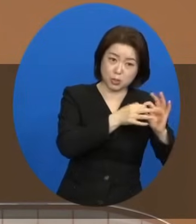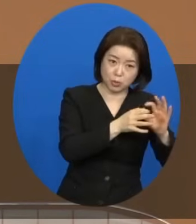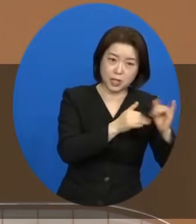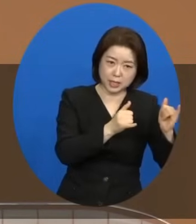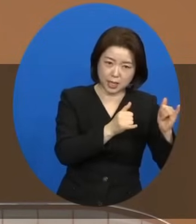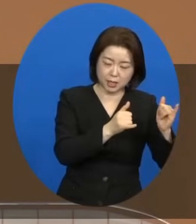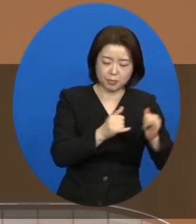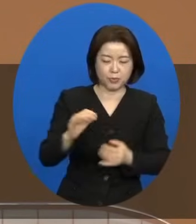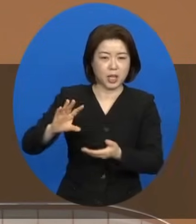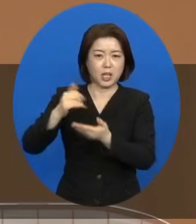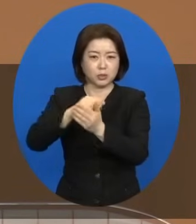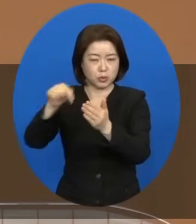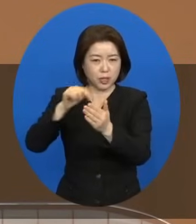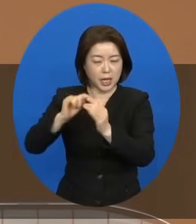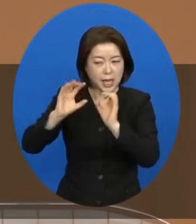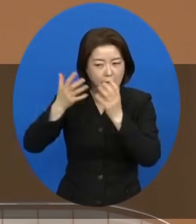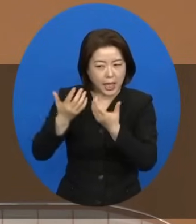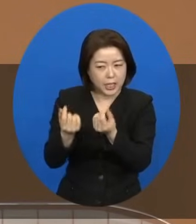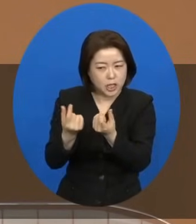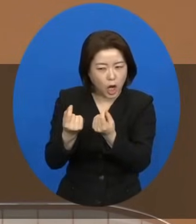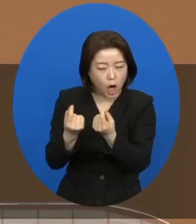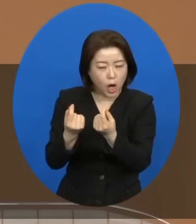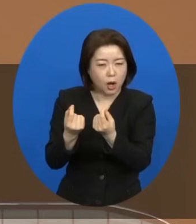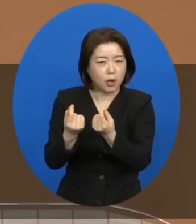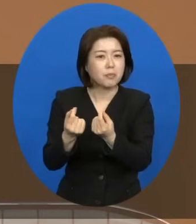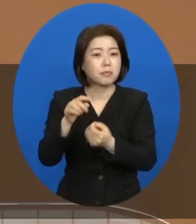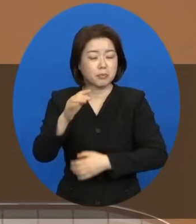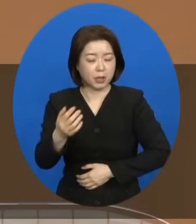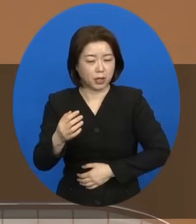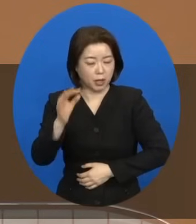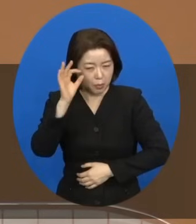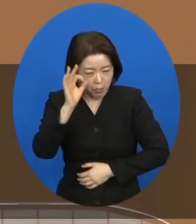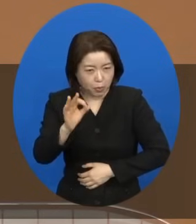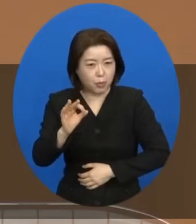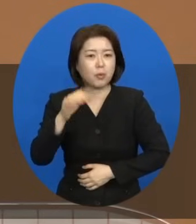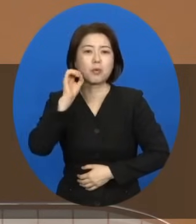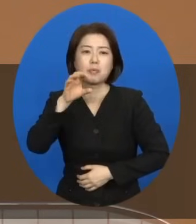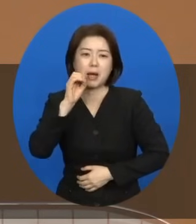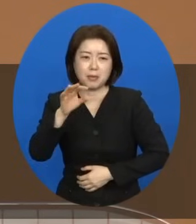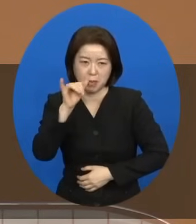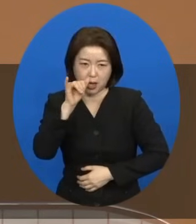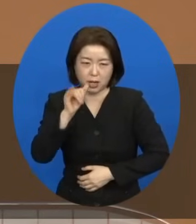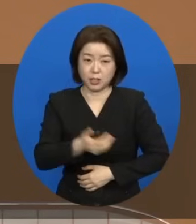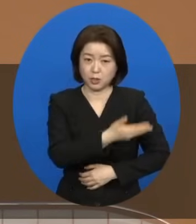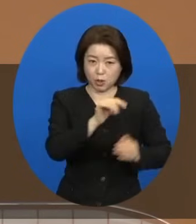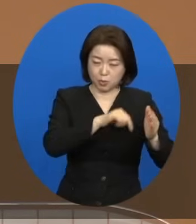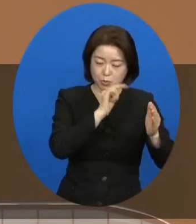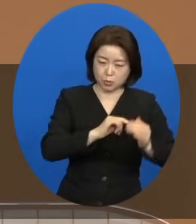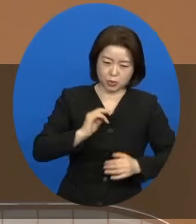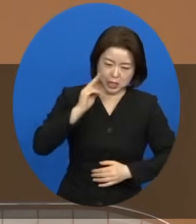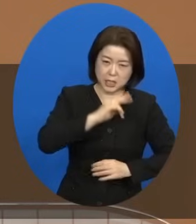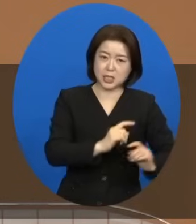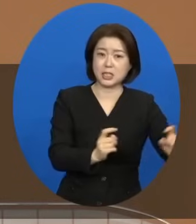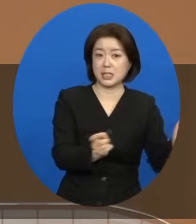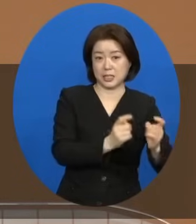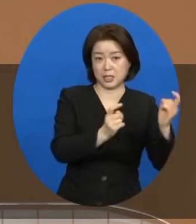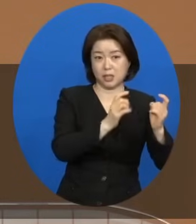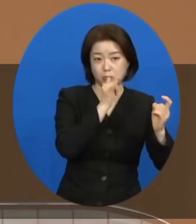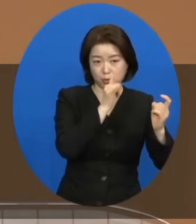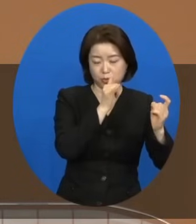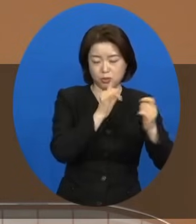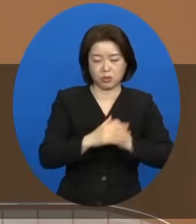같힌 사람에게 말하듯이 하였습니다 여러분은 아직도 육에 속한 사람입니다 여러분 가운데 시기와 싸움이